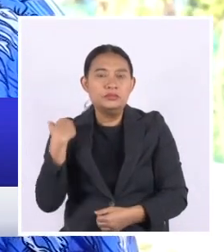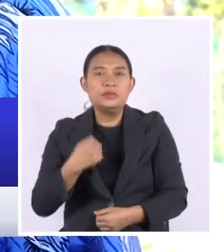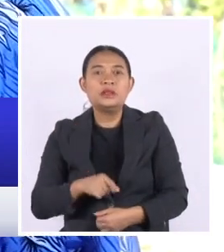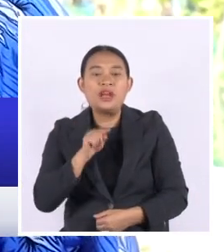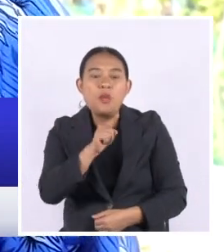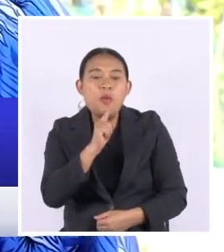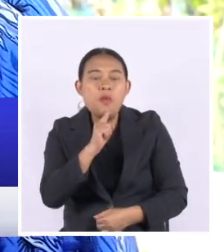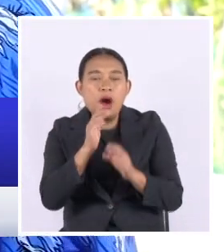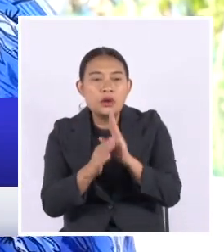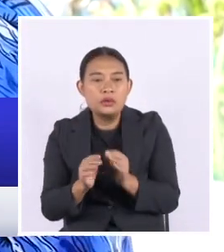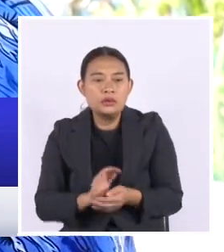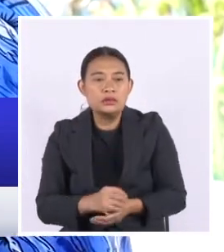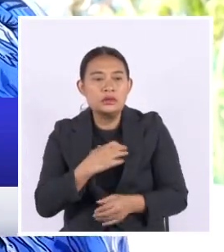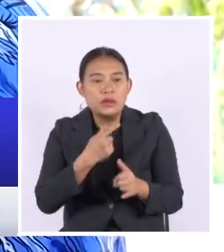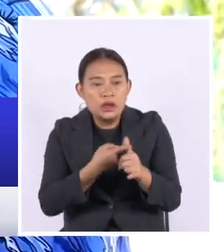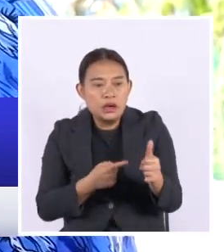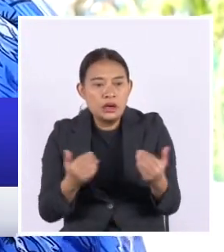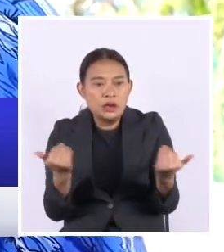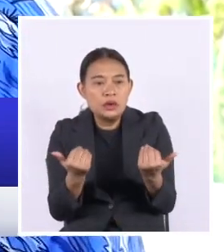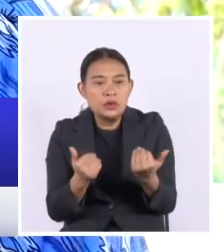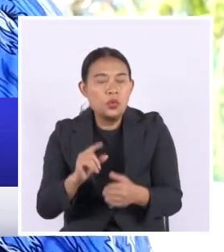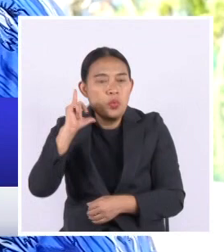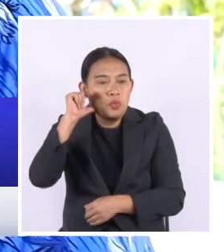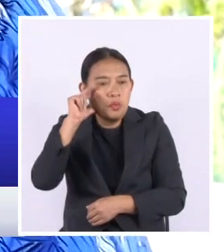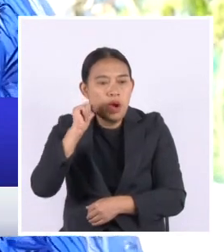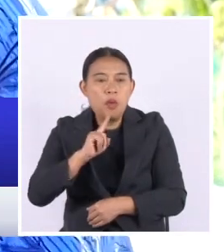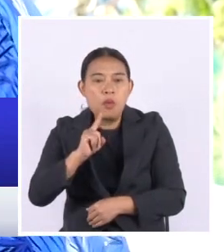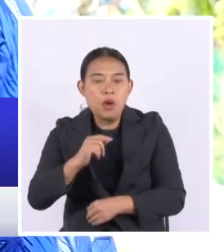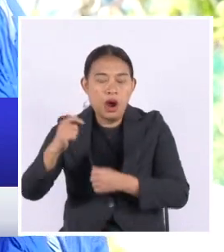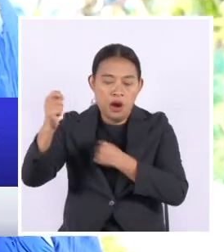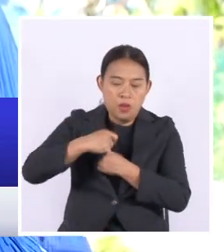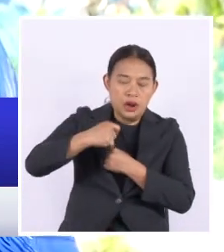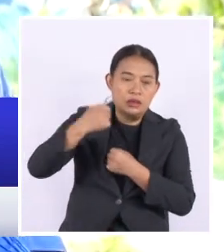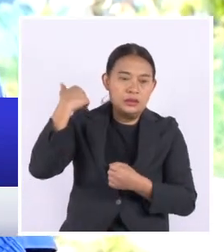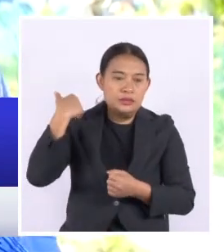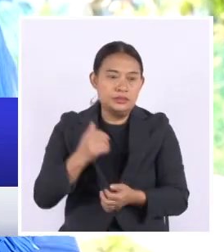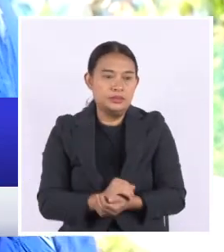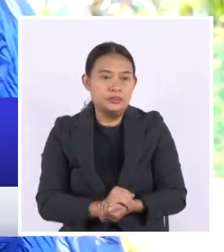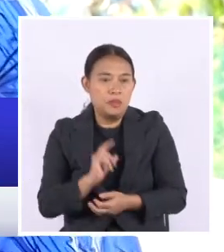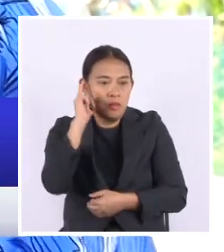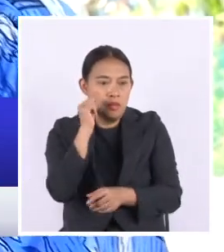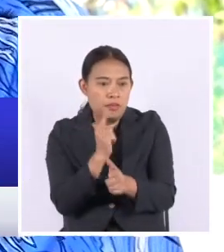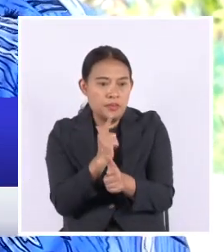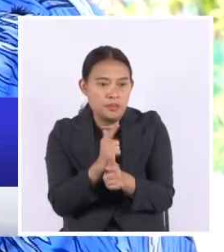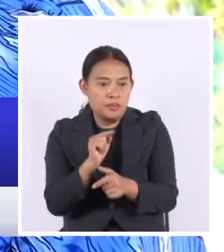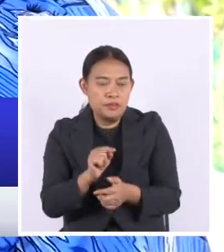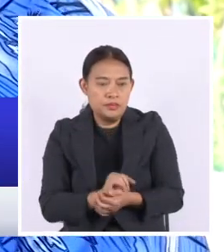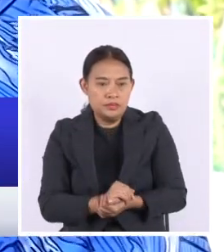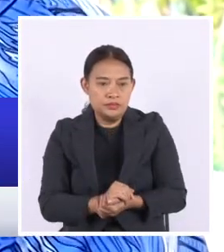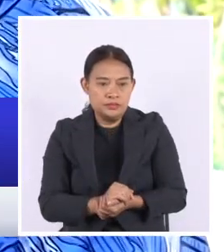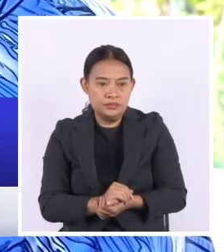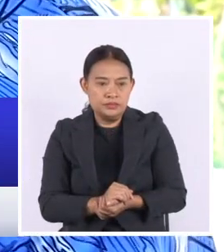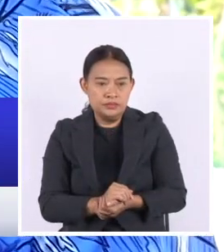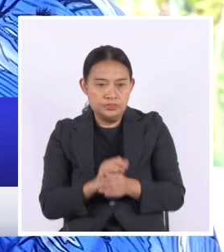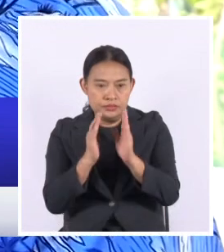นลูกให้กับด่าแม่ว่าแม่ตีขา แม่เลี้ยงลูกให้เขาบ ่ค่ะ จะคน ส